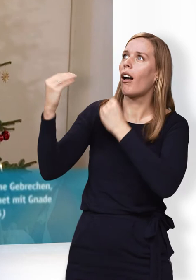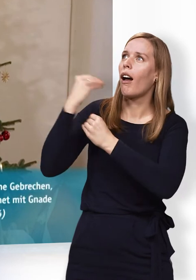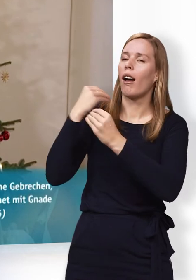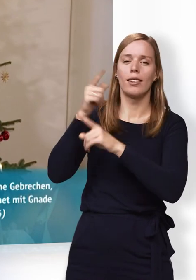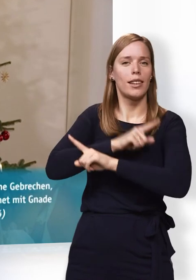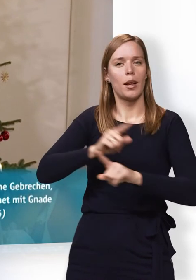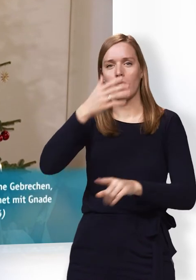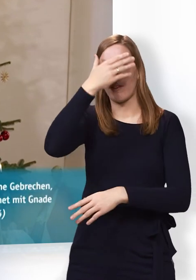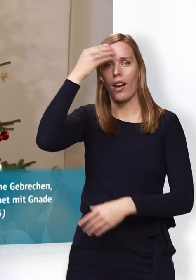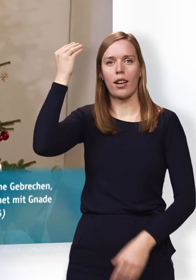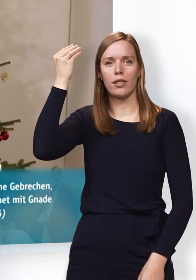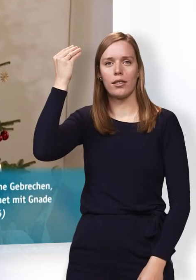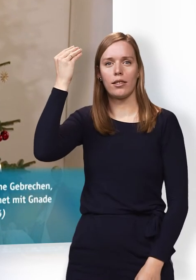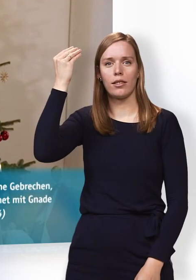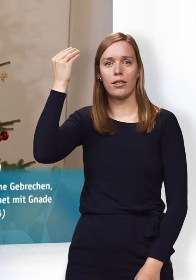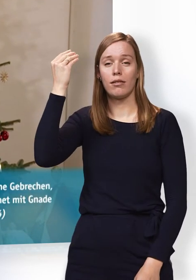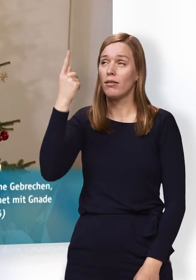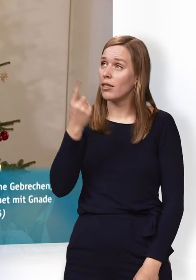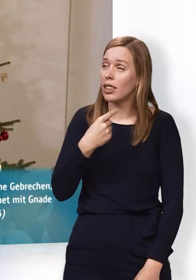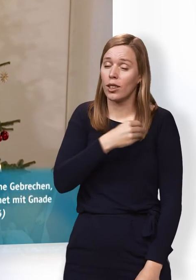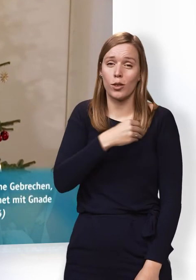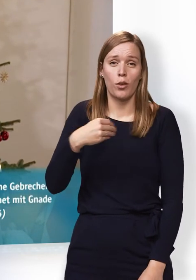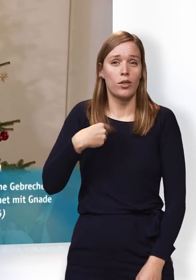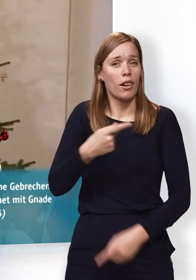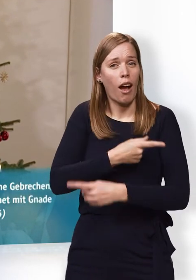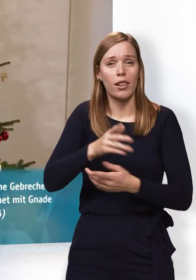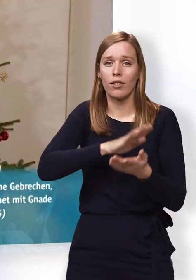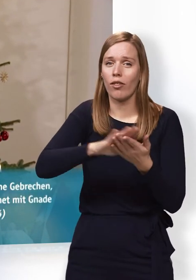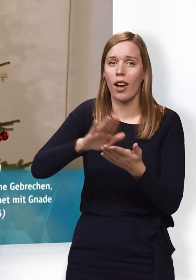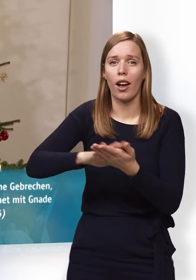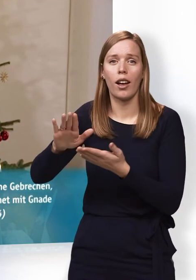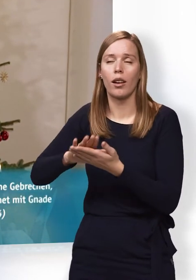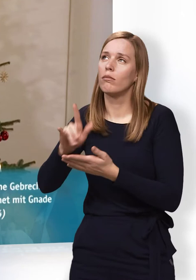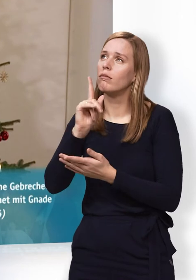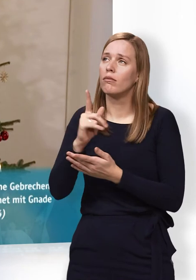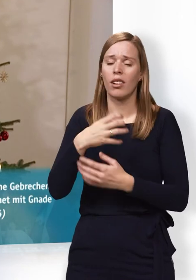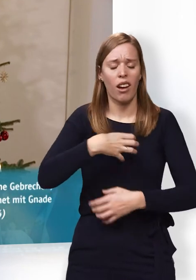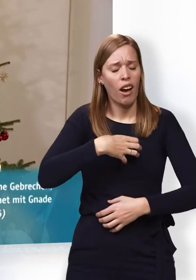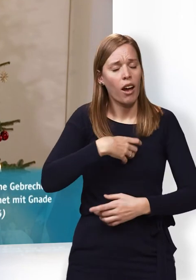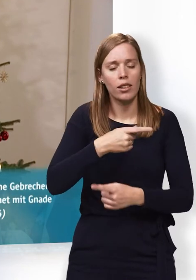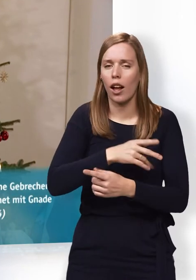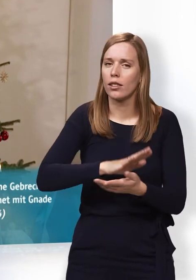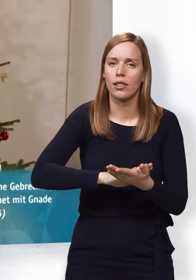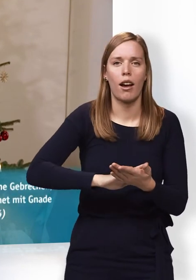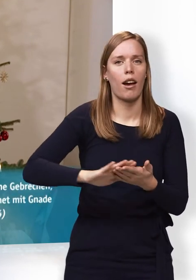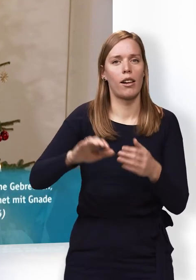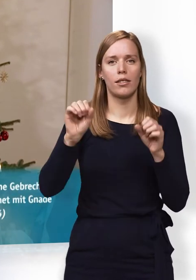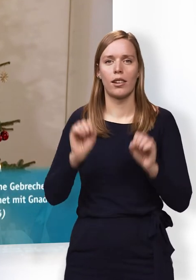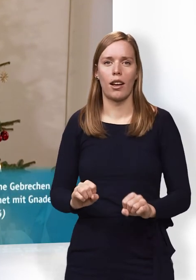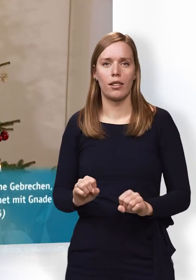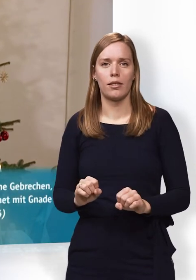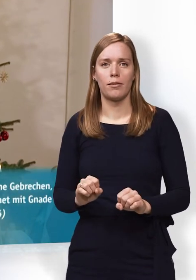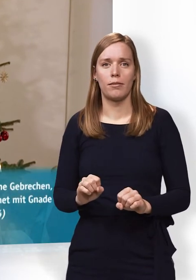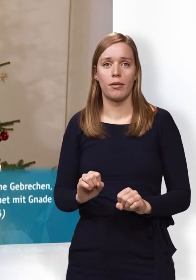hat, der dir alle deine Sünde vergibt und heilet alle deine Gebrechen, der dein Leben